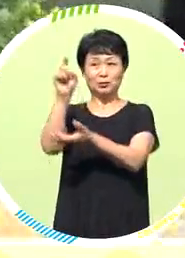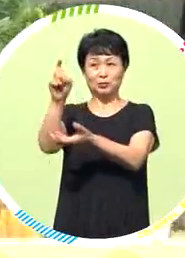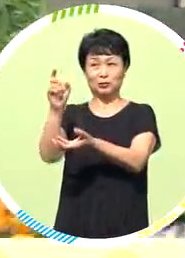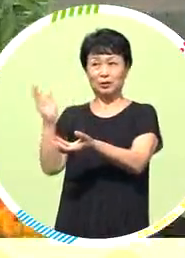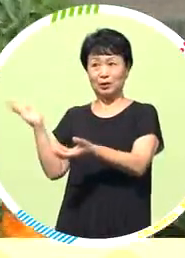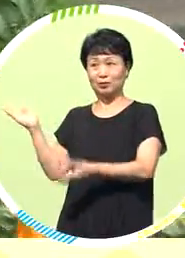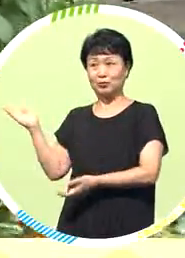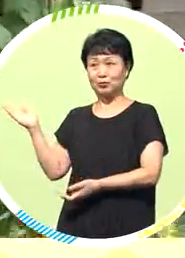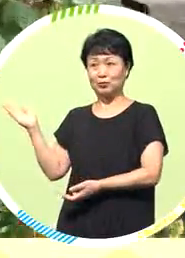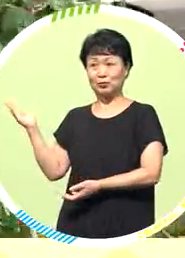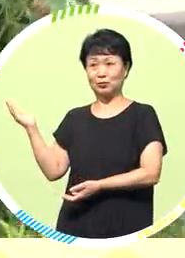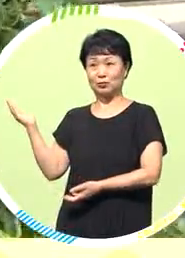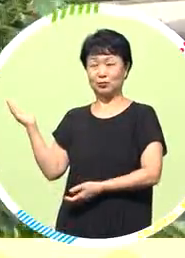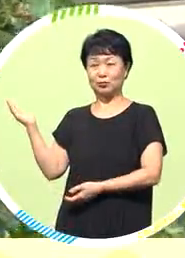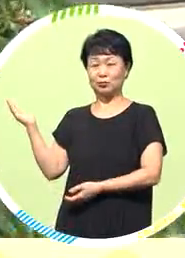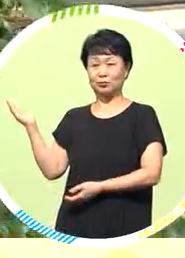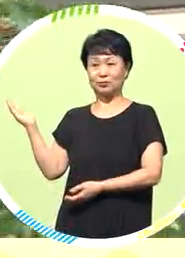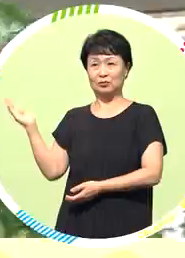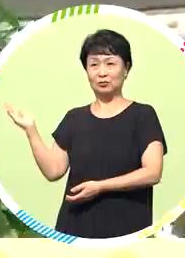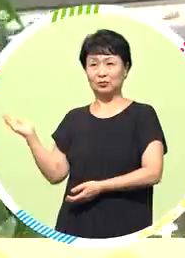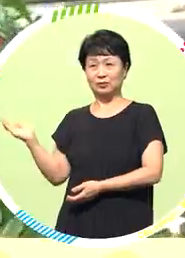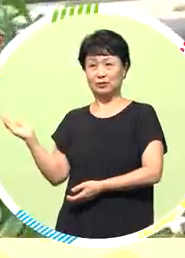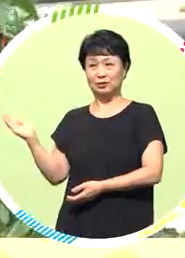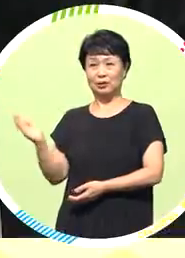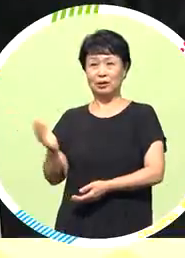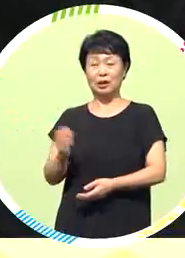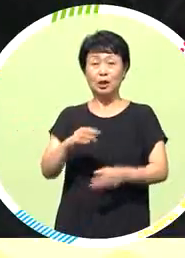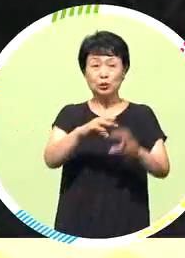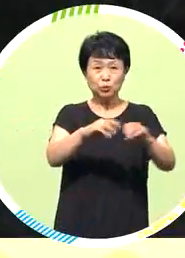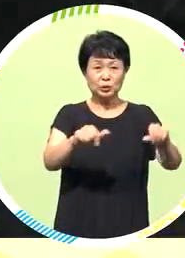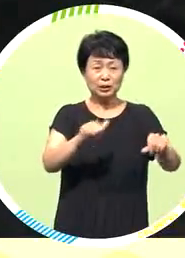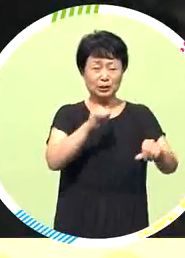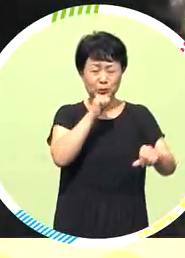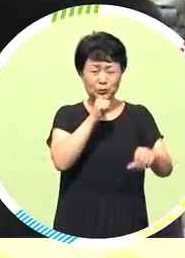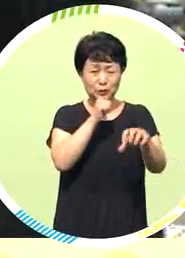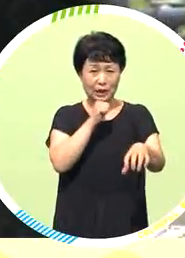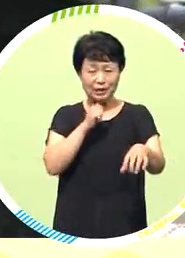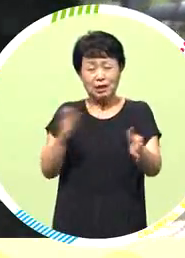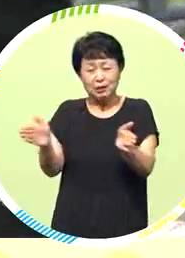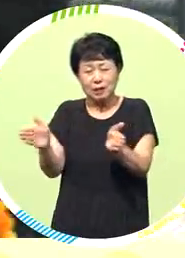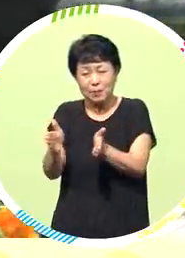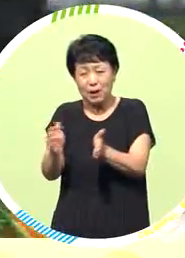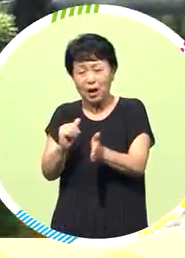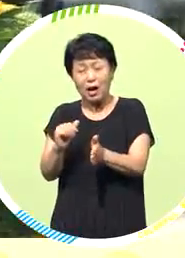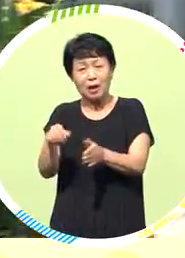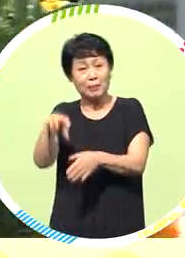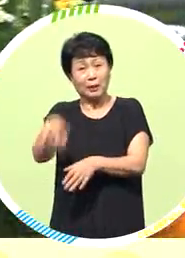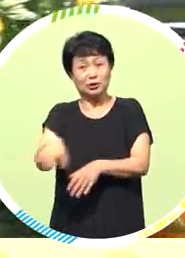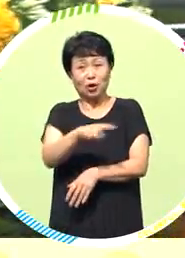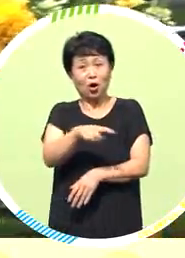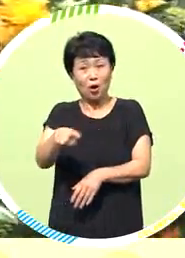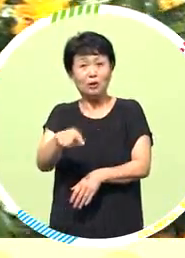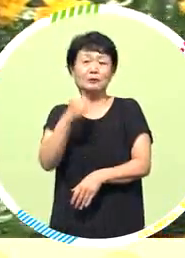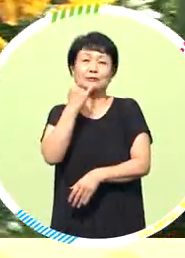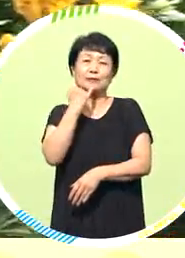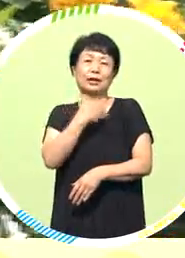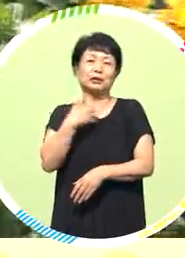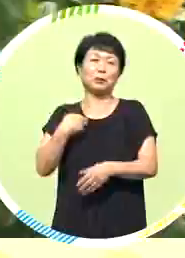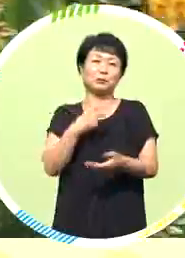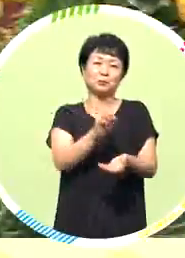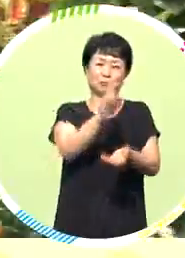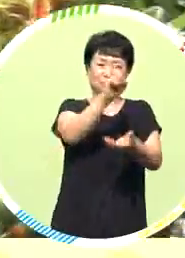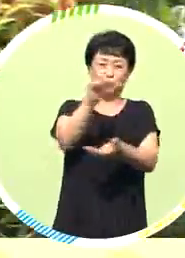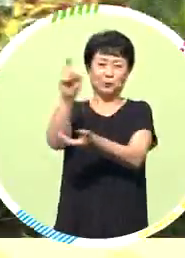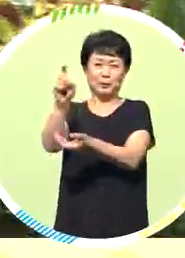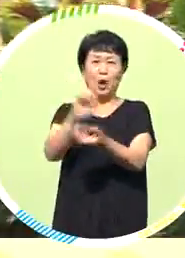して立体的に展示して土の少ない場所とかスペースの限られる空間を明るく気軽に演出すること